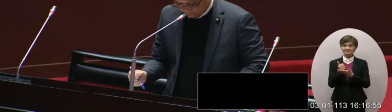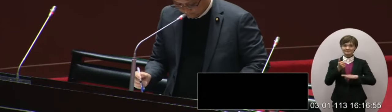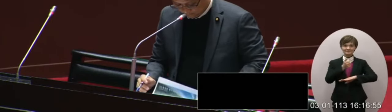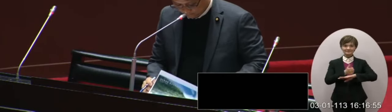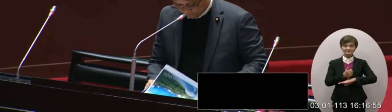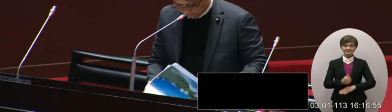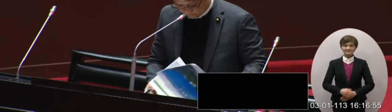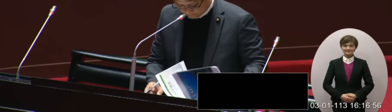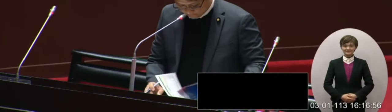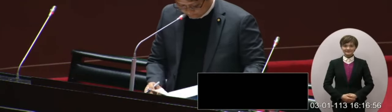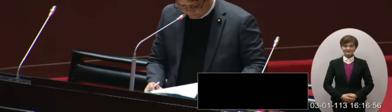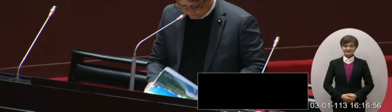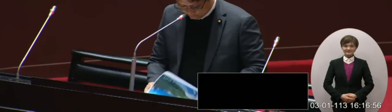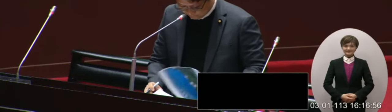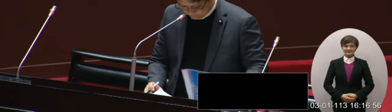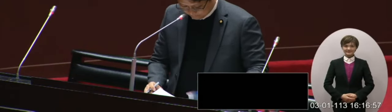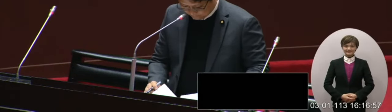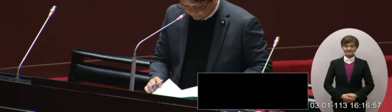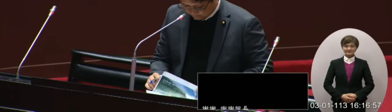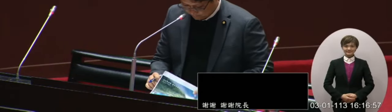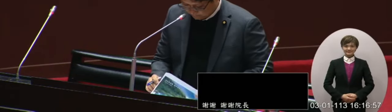询。